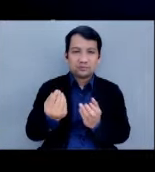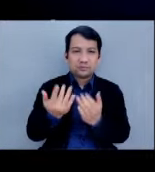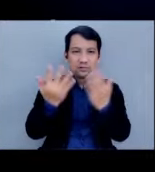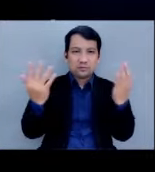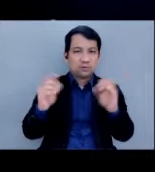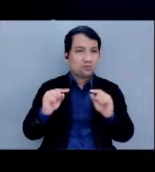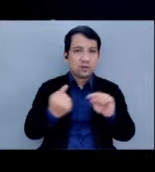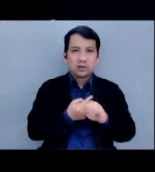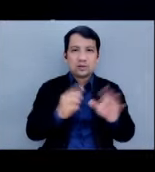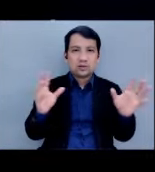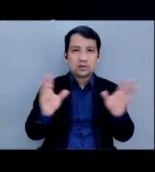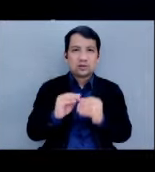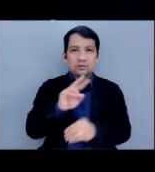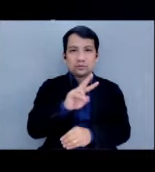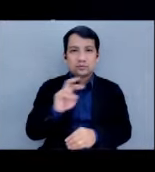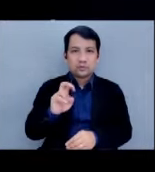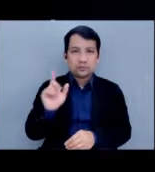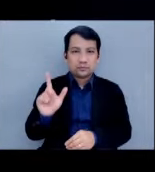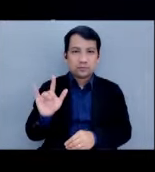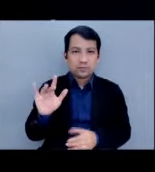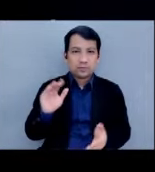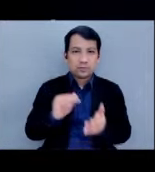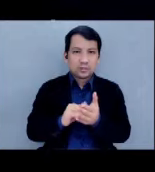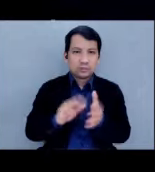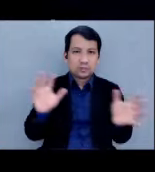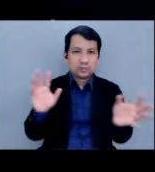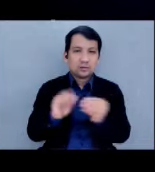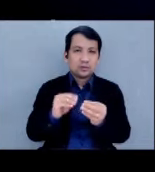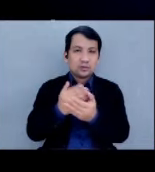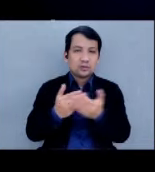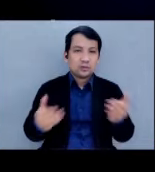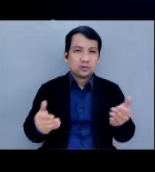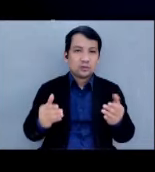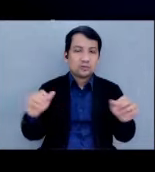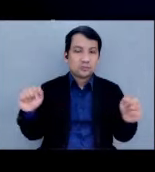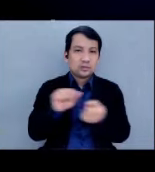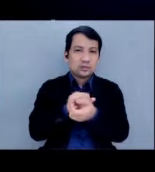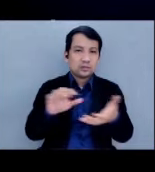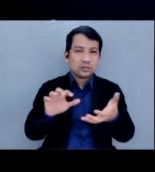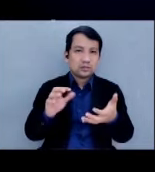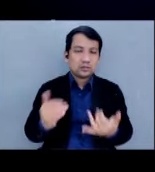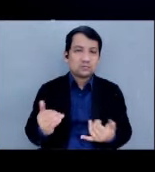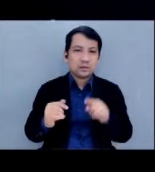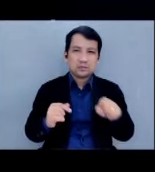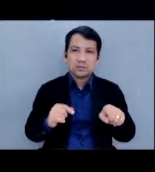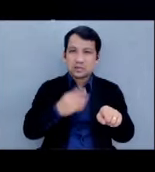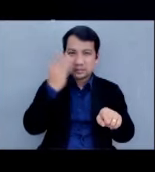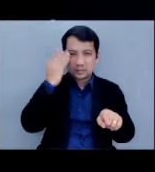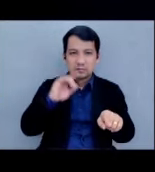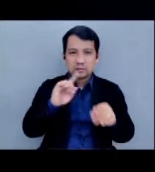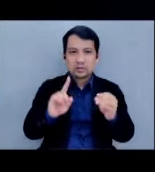sa 225,000 pesos ang halaga ng pinsala. Hindi patukoy ang mitsa